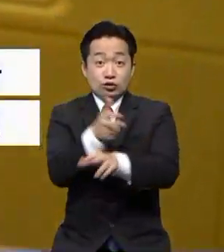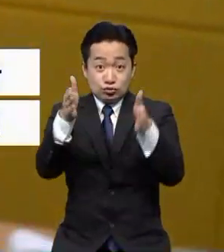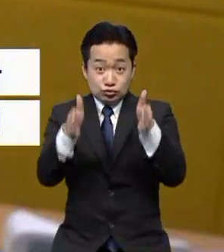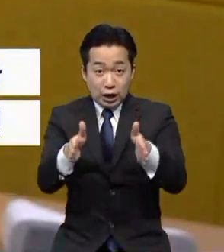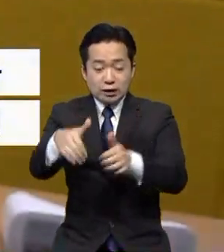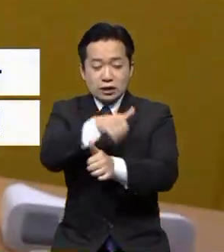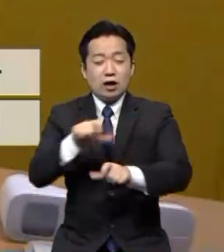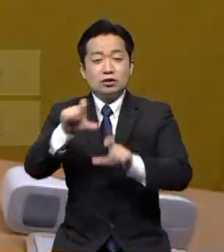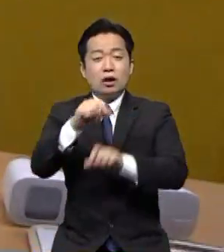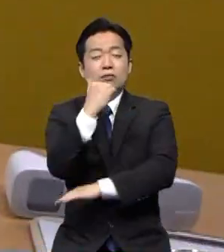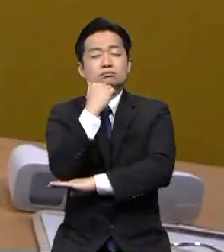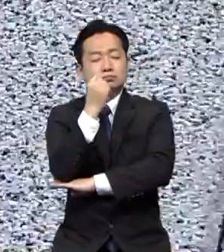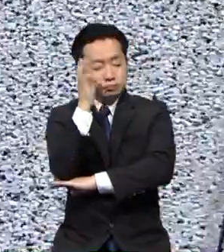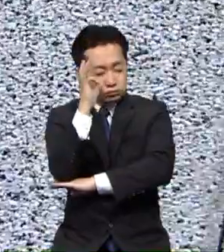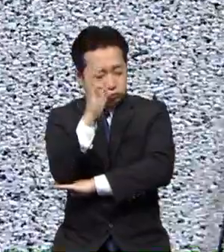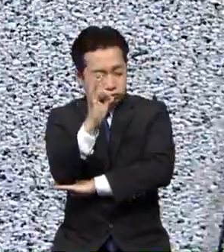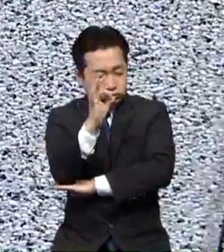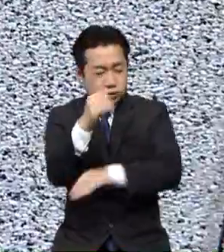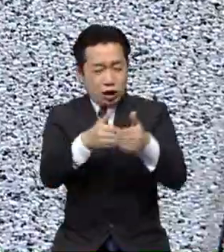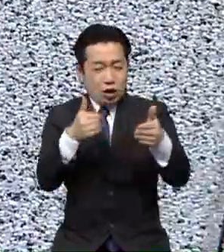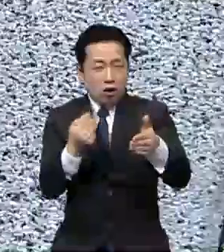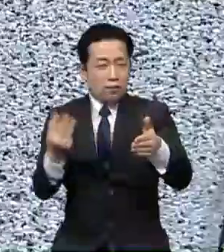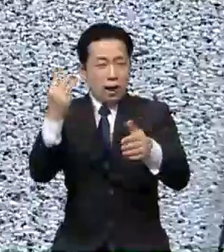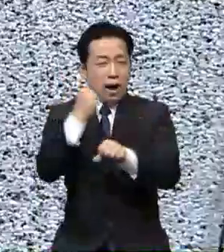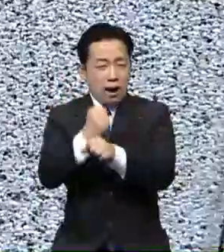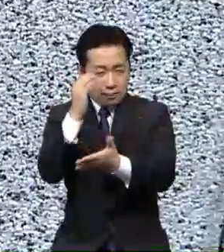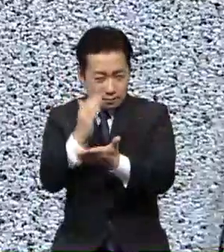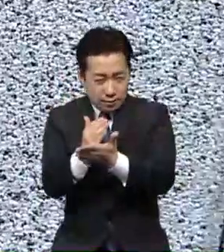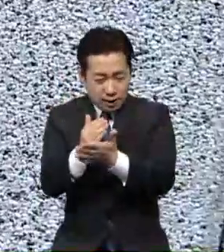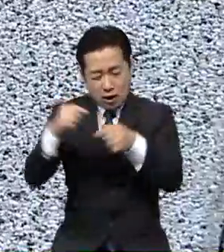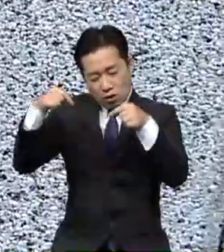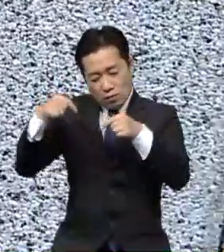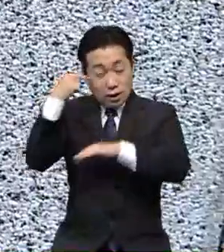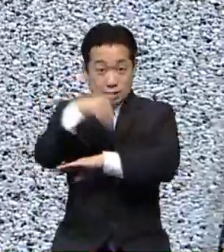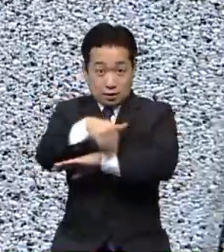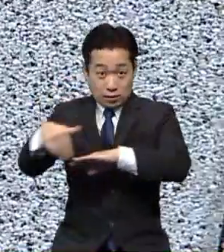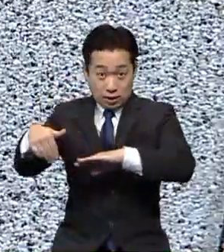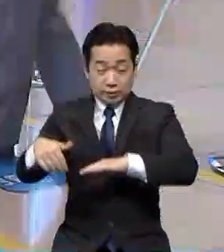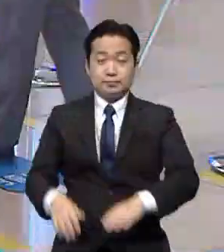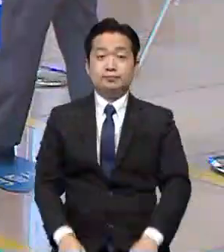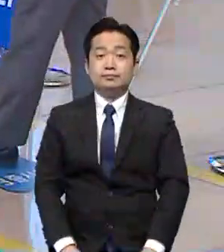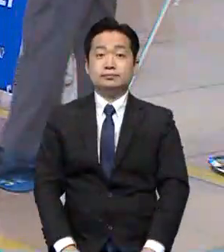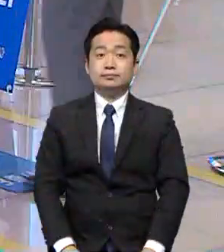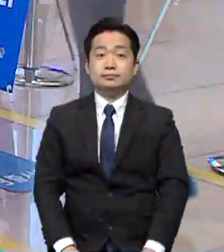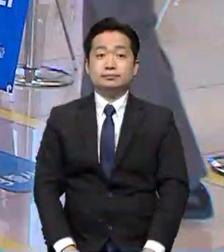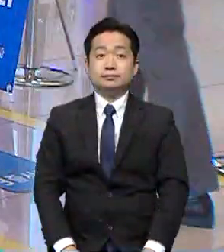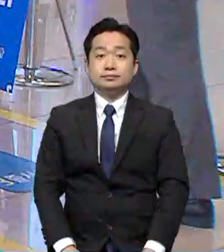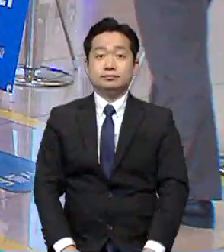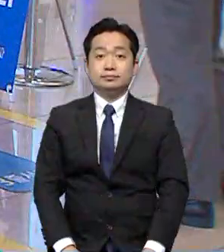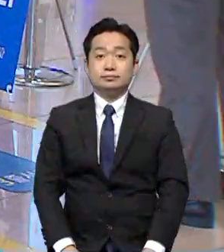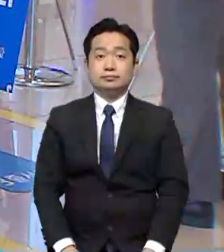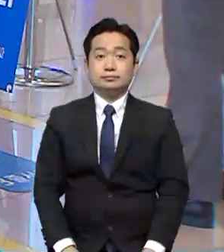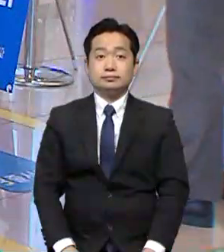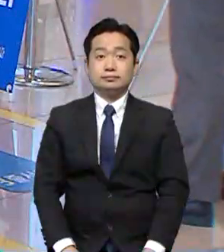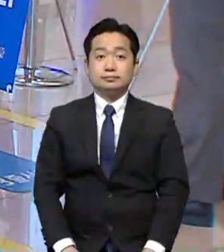상황을 지켜본 뒤 거리두기 격상 여부를 다시 종합 검토할 예정입니다. SBS 정다은입니다.